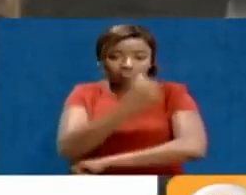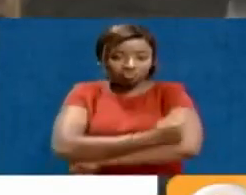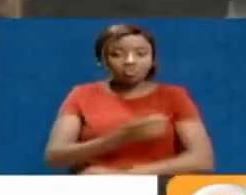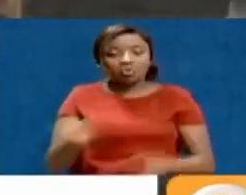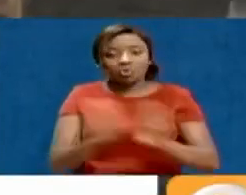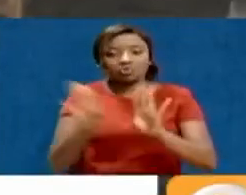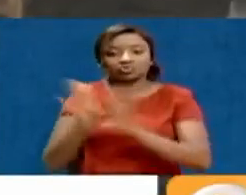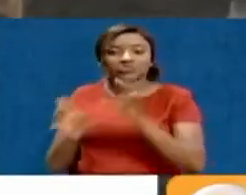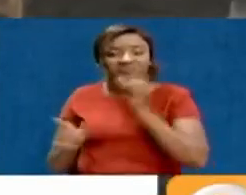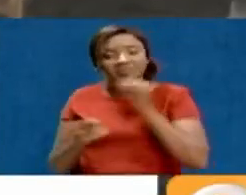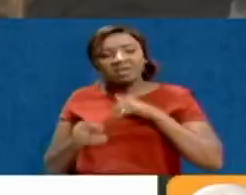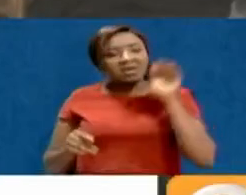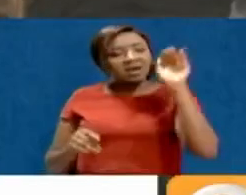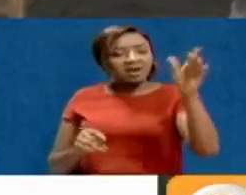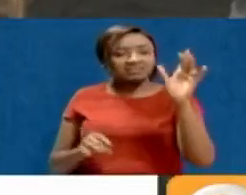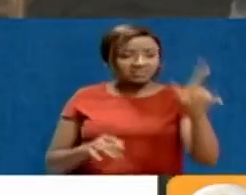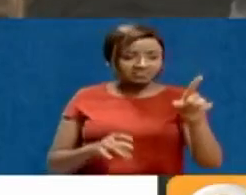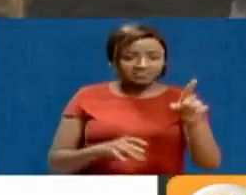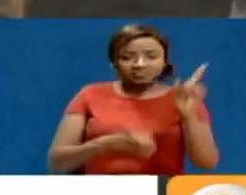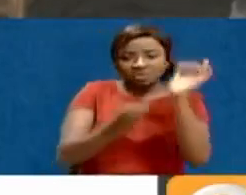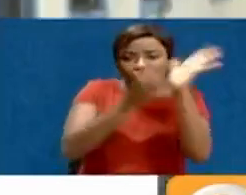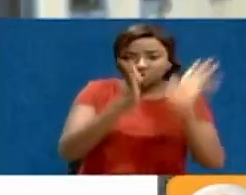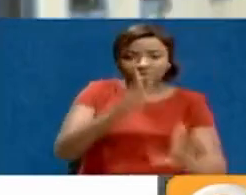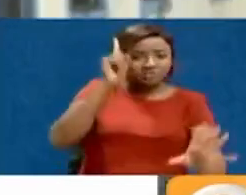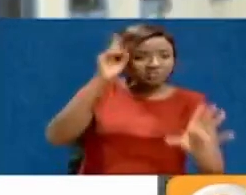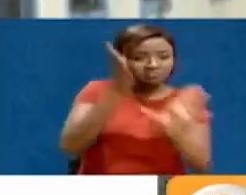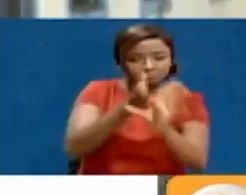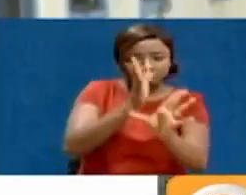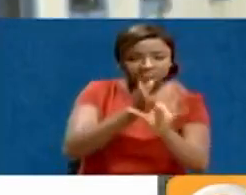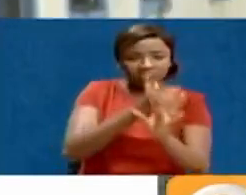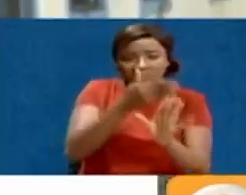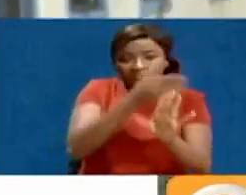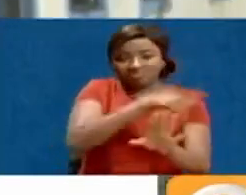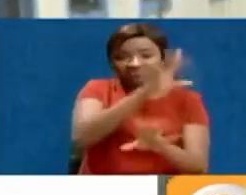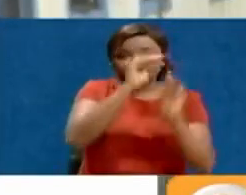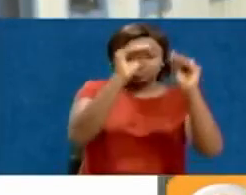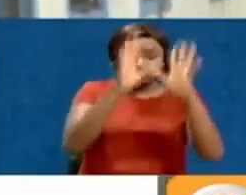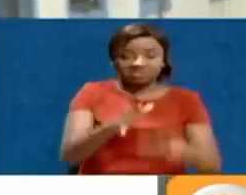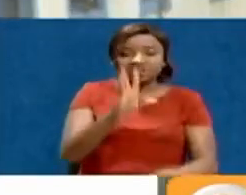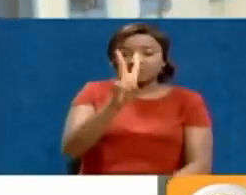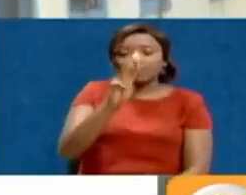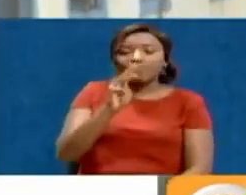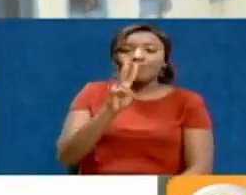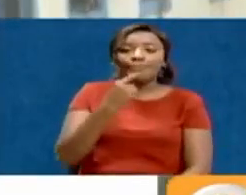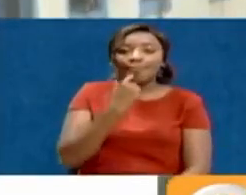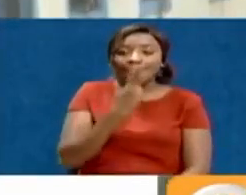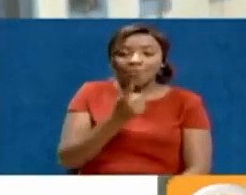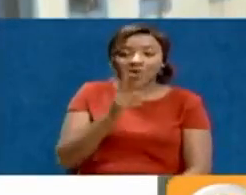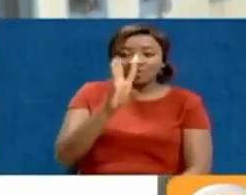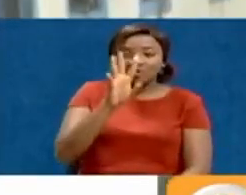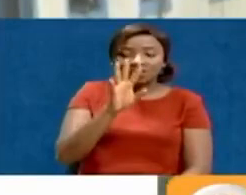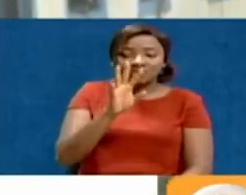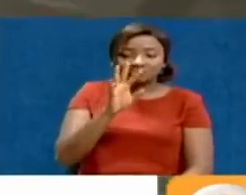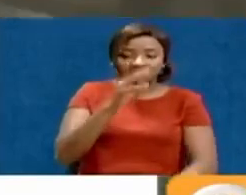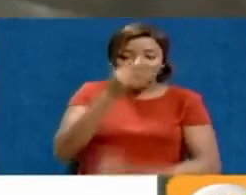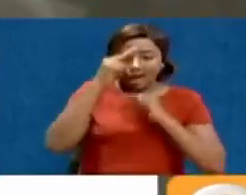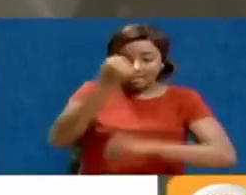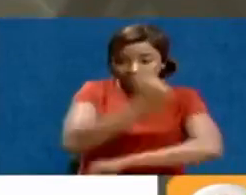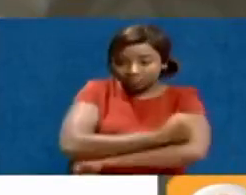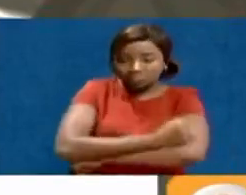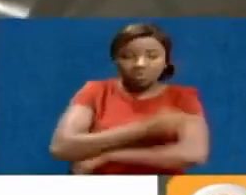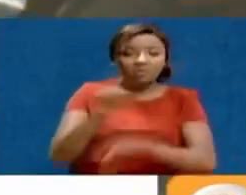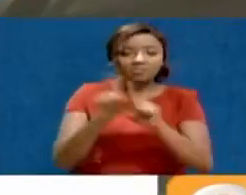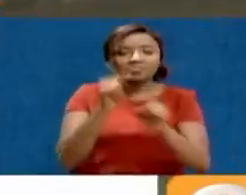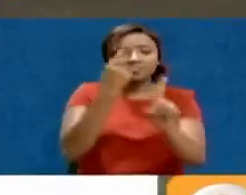mbili. Nilimuuliza Daktari Norman Kiogora, mwalimu kwa kitambo wa shule ya wavulana ya Moi Forces na ambaye alihudumu kwa miaka 17 katika